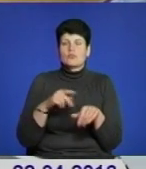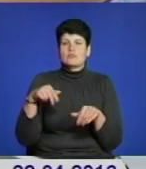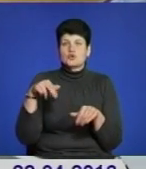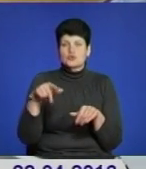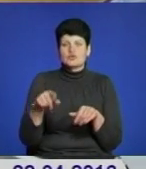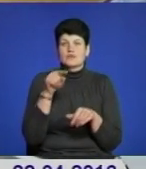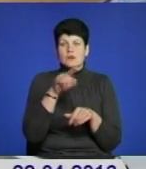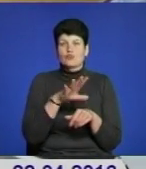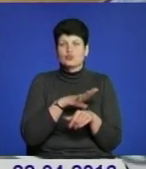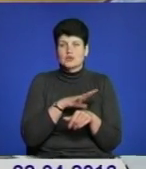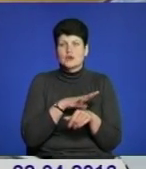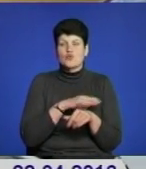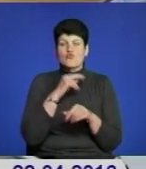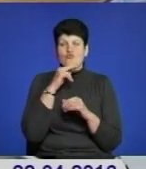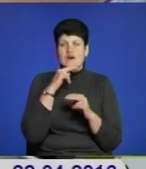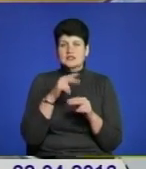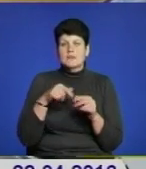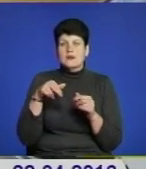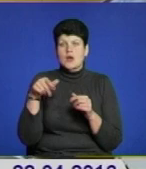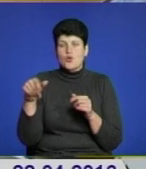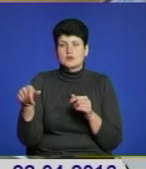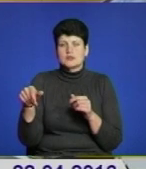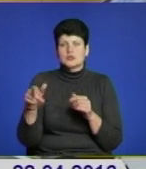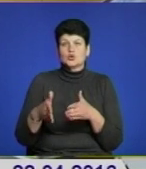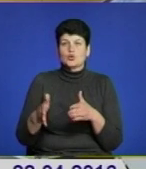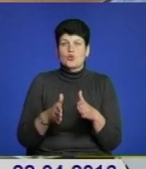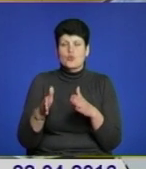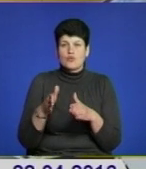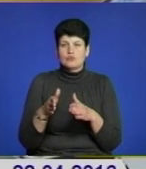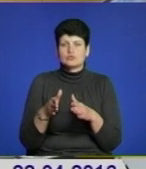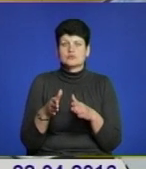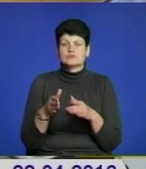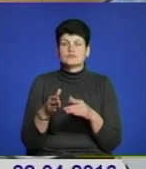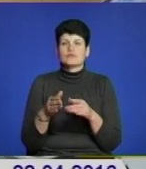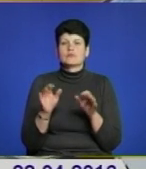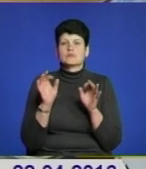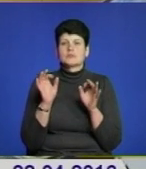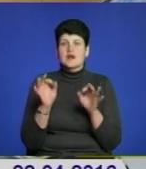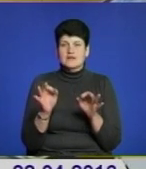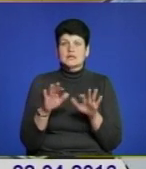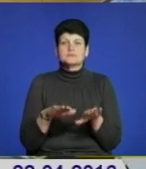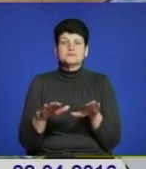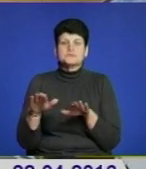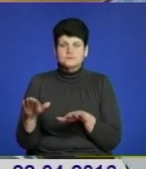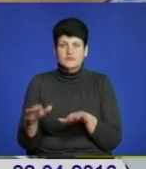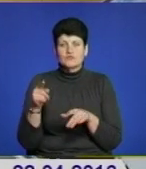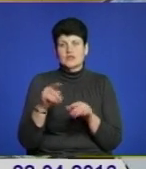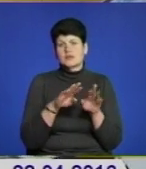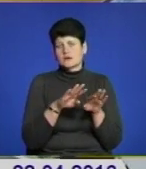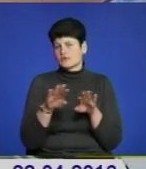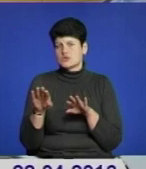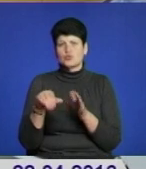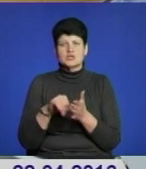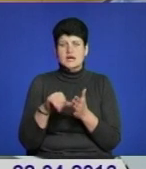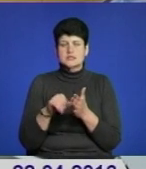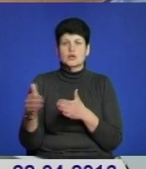більш уважними, переходили дорогу у відведених для цього місцях, тому що вони є рівноцінними